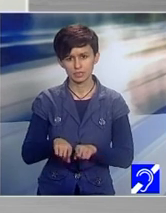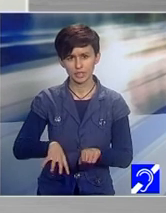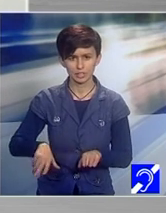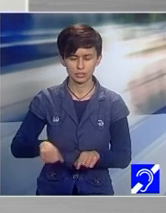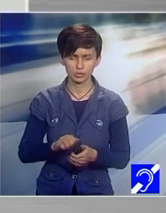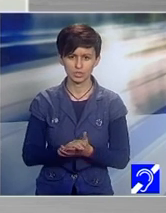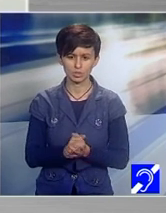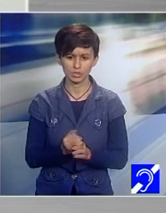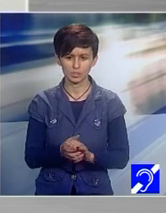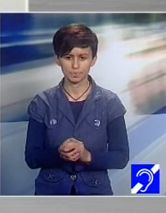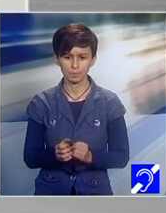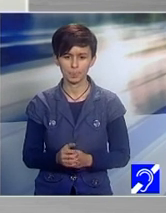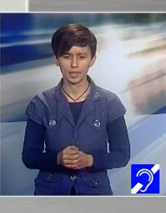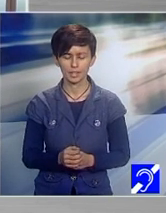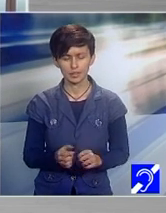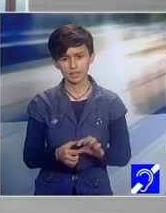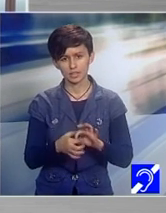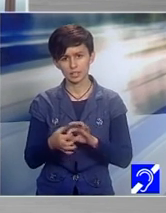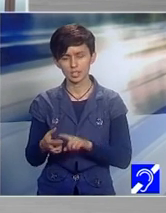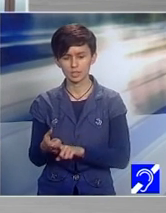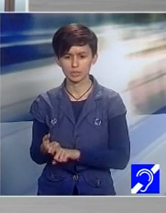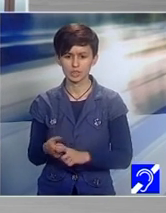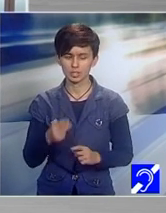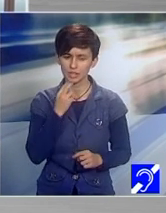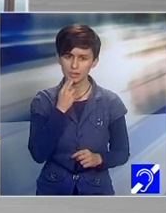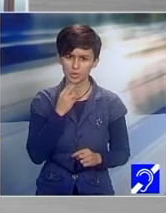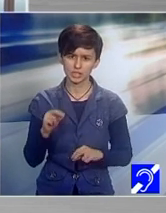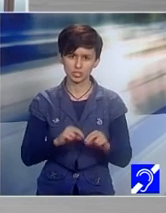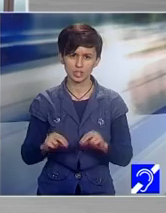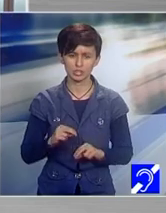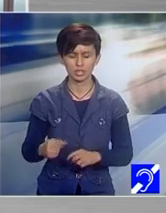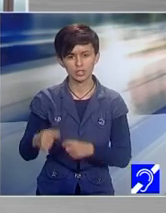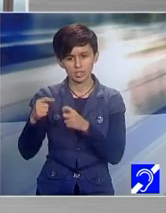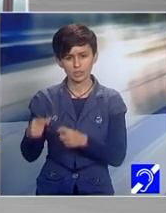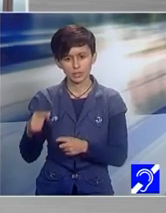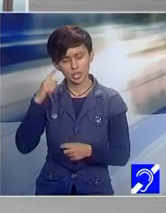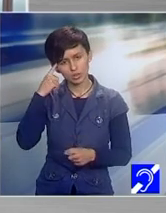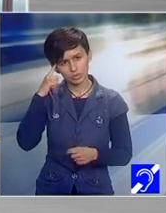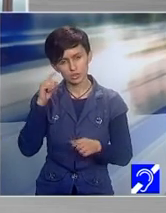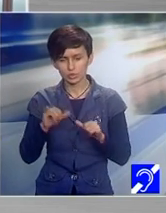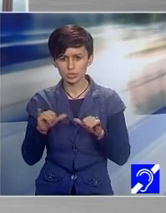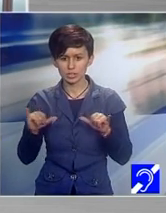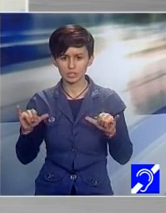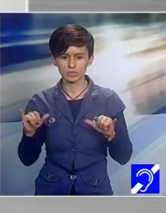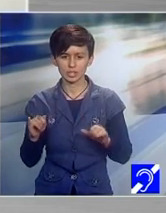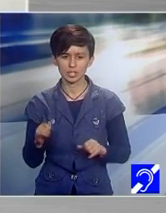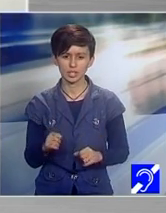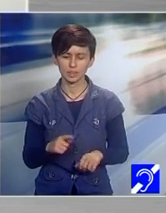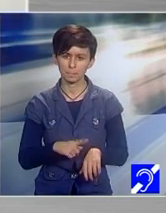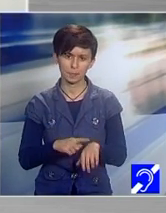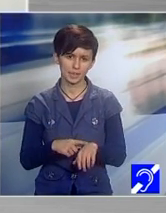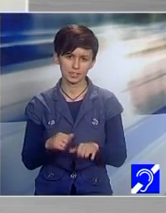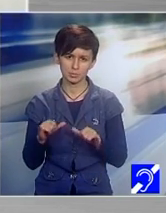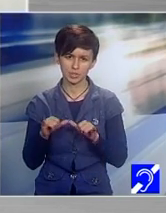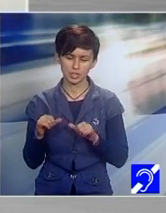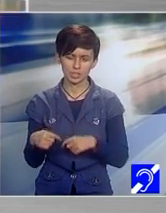Poliția Română și asociațiile profesionale din domeniu au cunoscut o dezvoltare în timp, inclusiv în